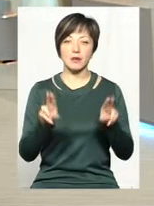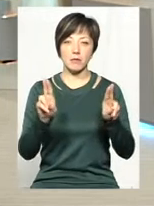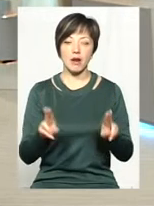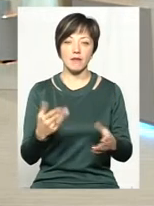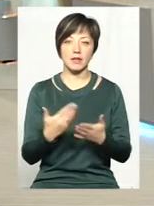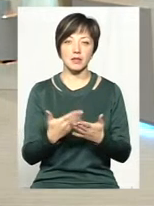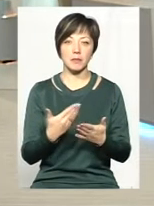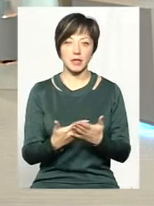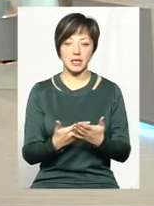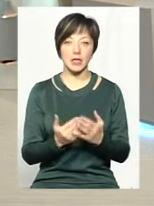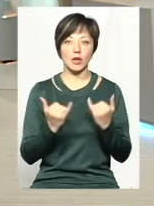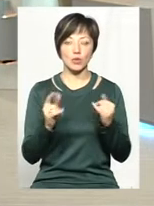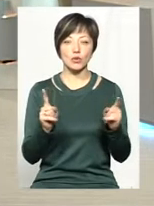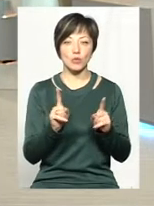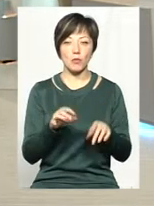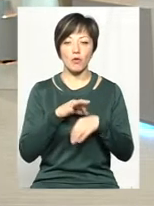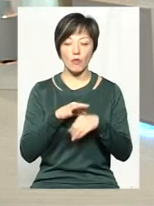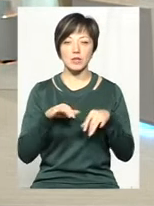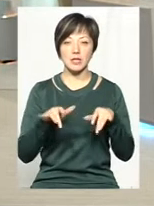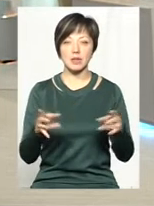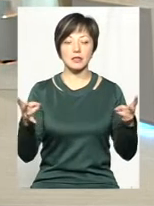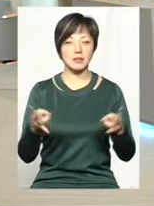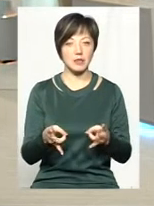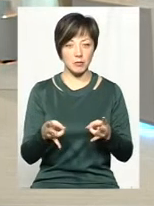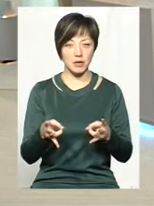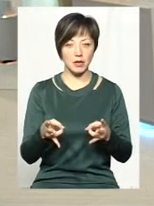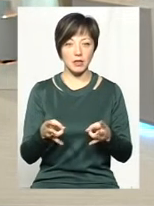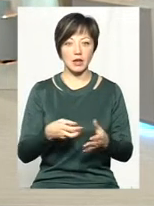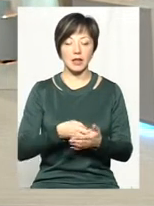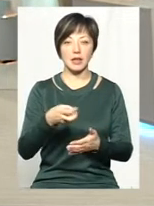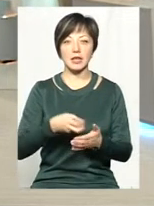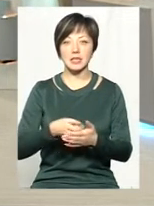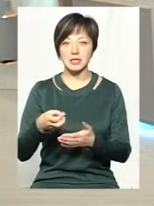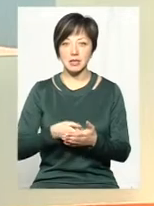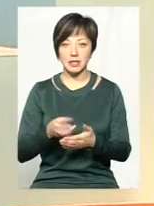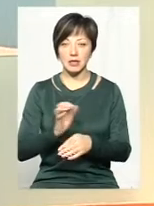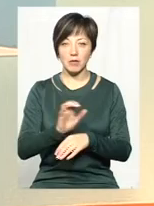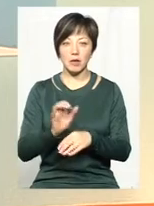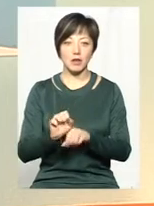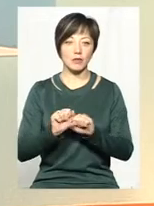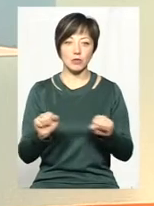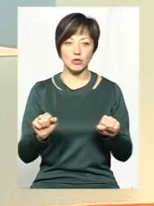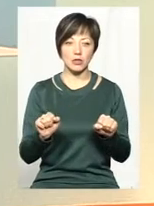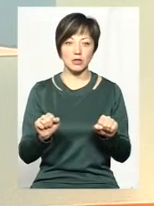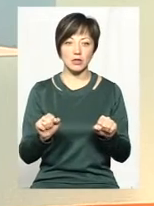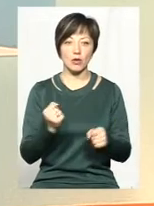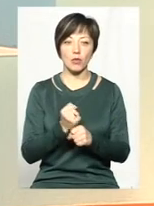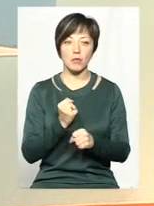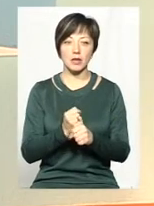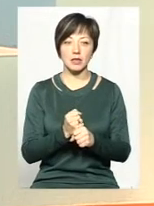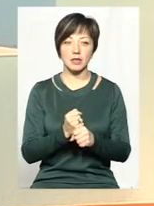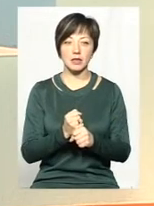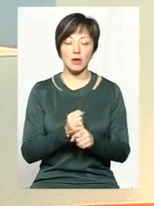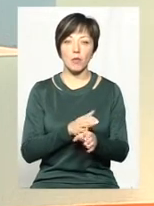Наприклад, для того, щоб проводити заходи, треба листи відповідні направити. Не можна якби робити вже